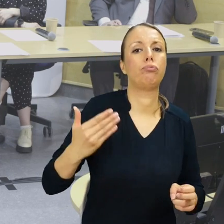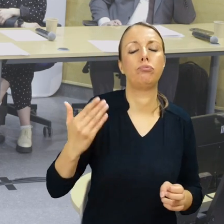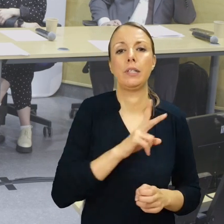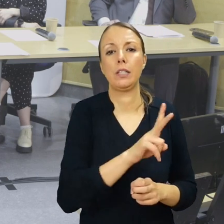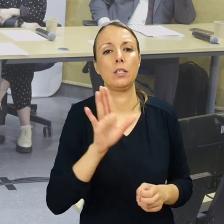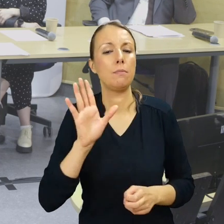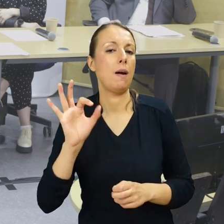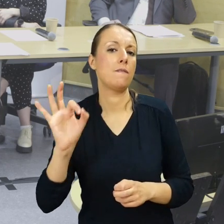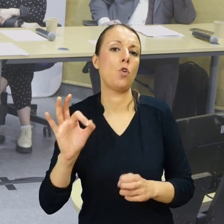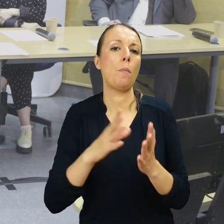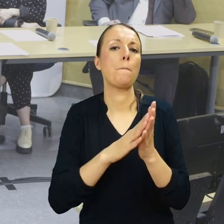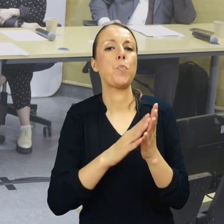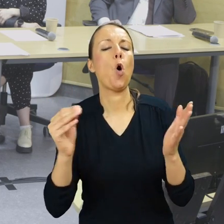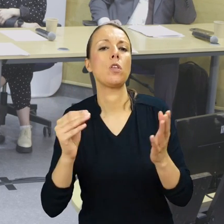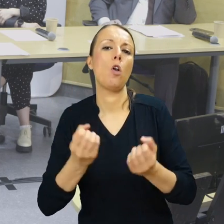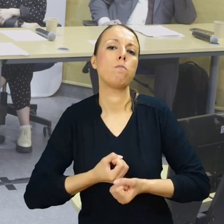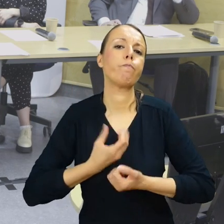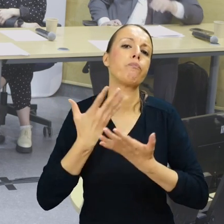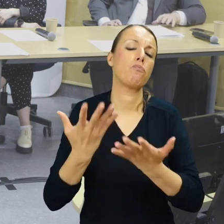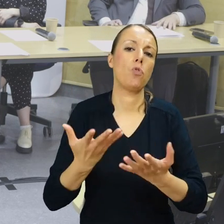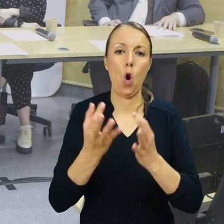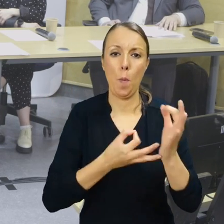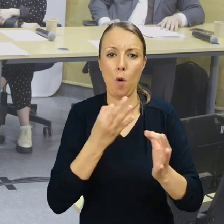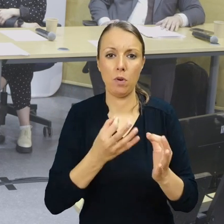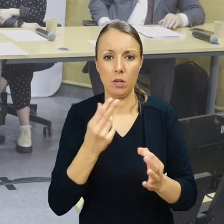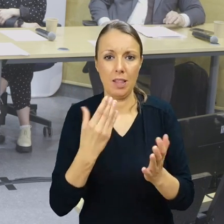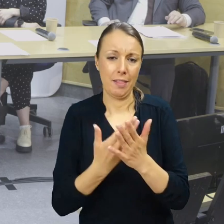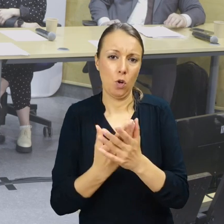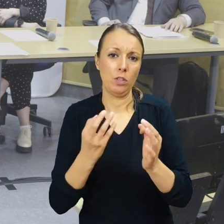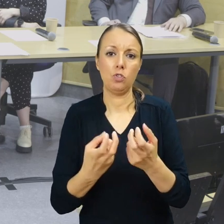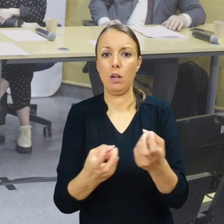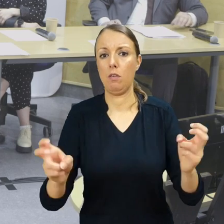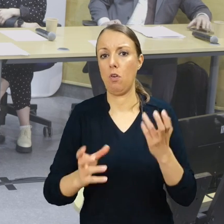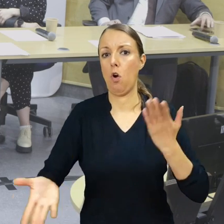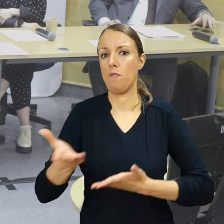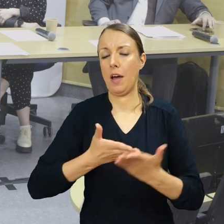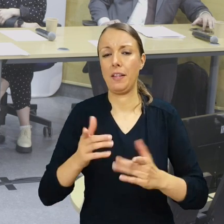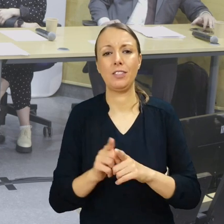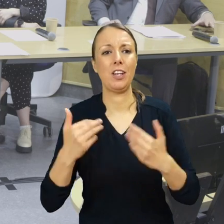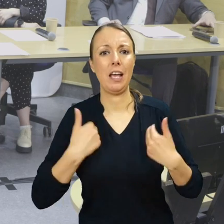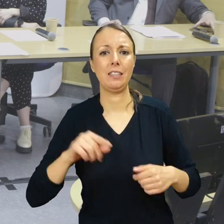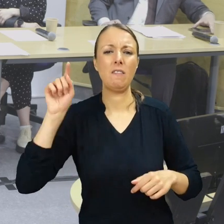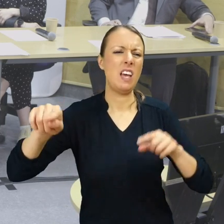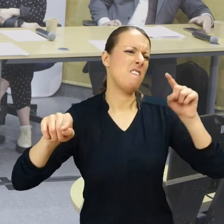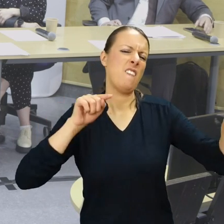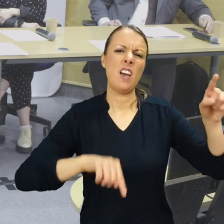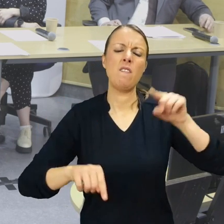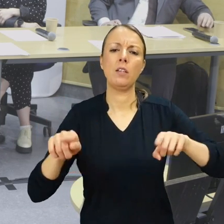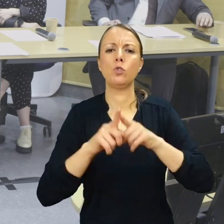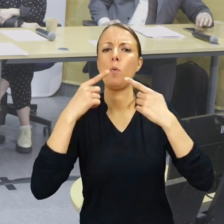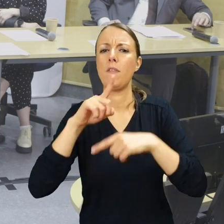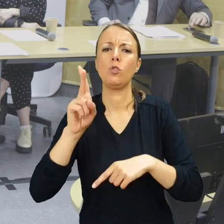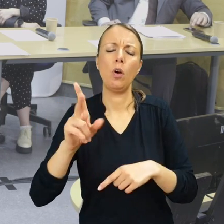Stąd przyjęto taką otwartą formułę i ja nie chcę już wytykania też tego palcami i odpowiedzialności. Ja ją znam,